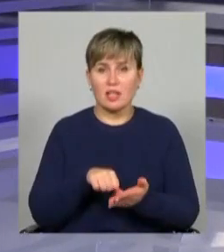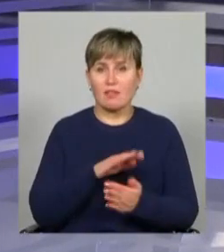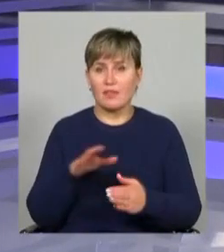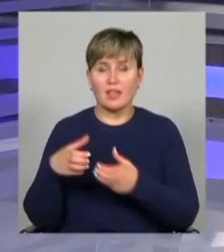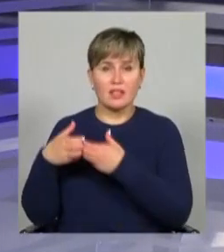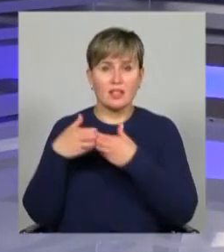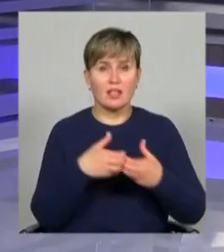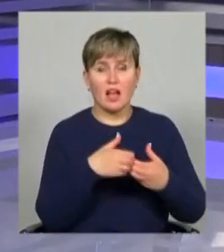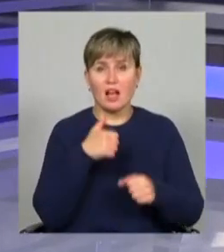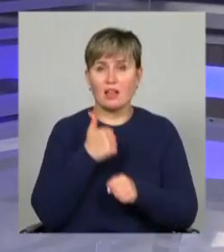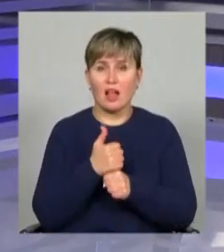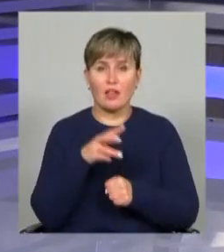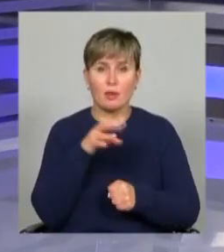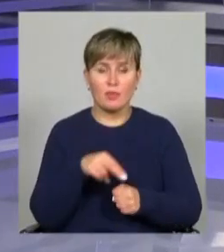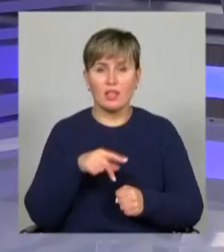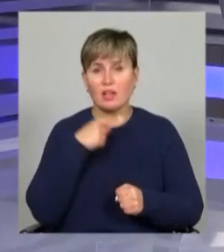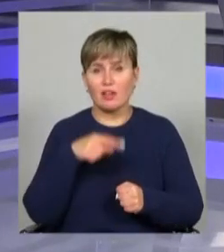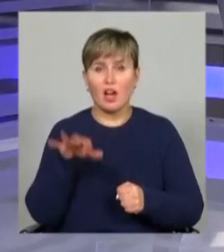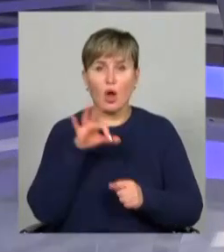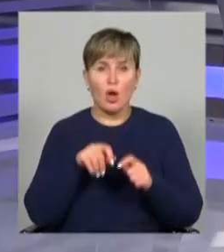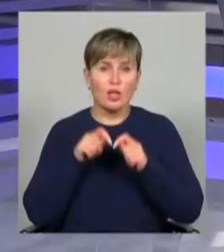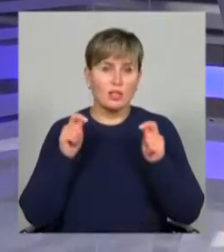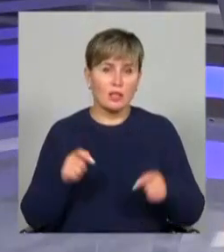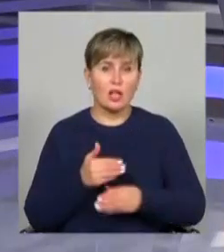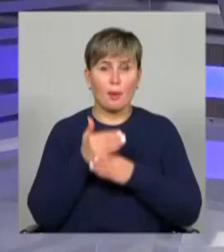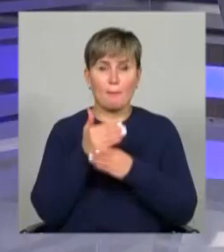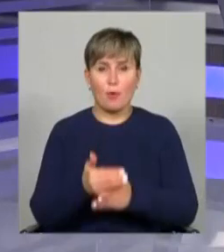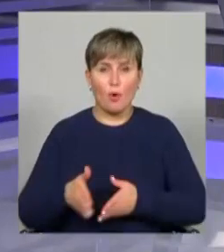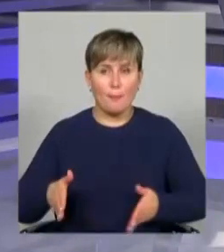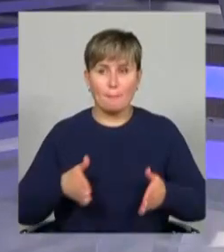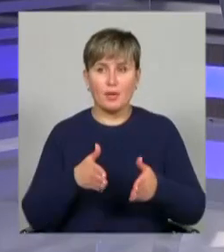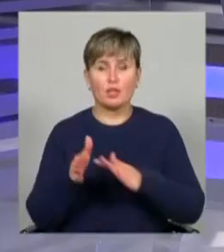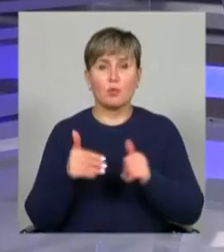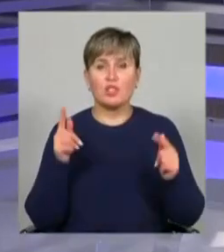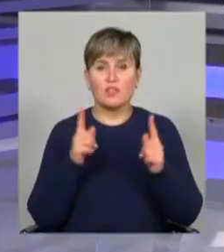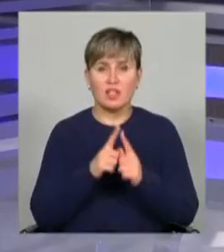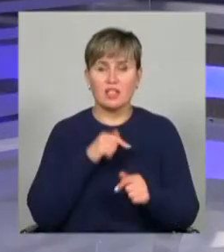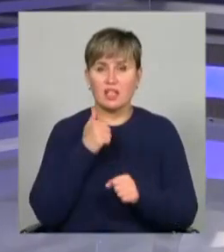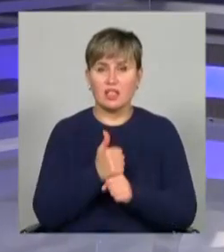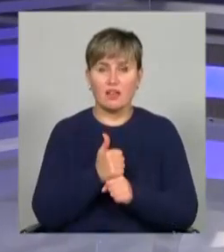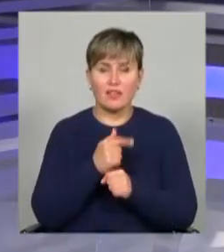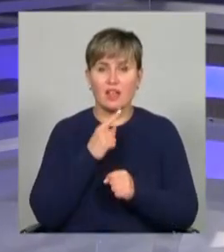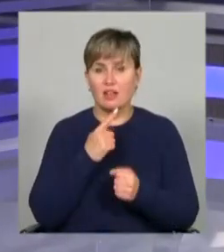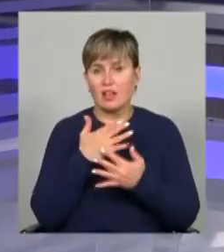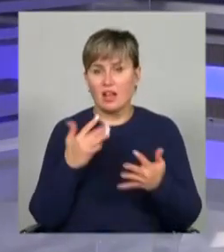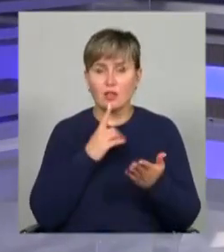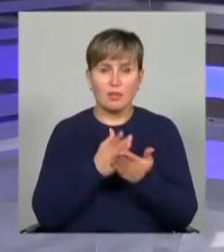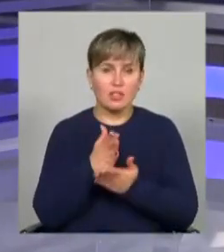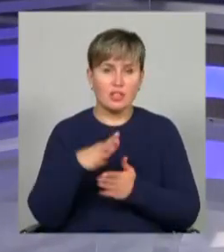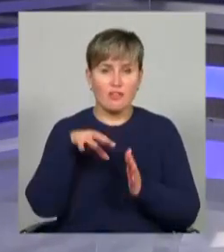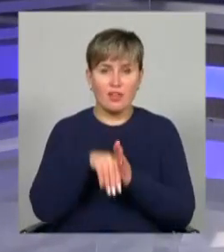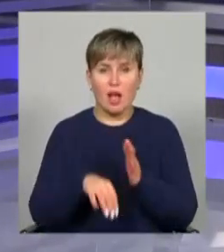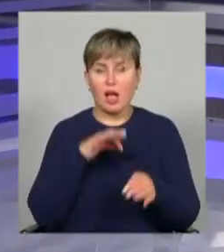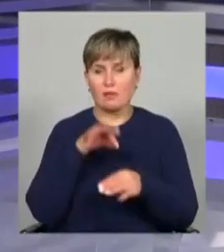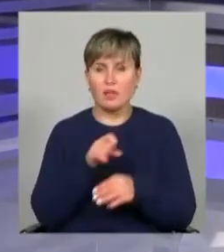делегации, а главы МИД. Речь прежде всего зашла о создании гуманитарных коридоров. После встречи главы внешнеполитических ведомств ответили на